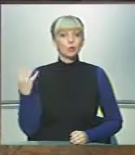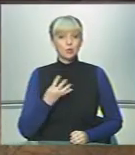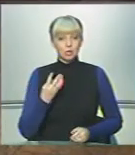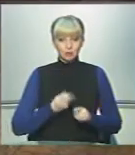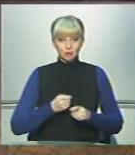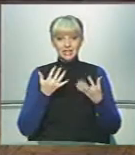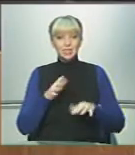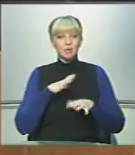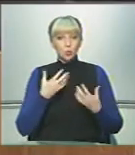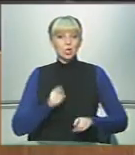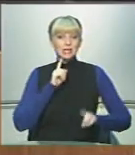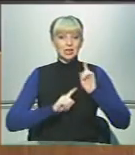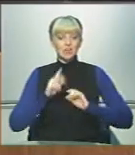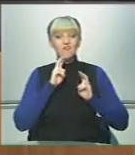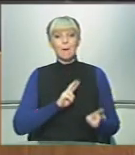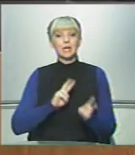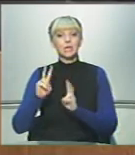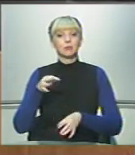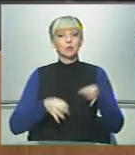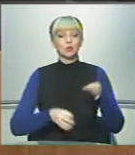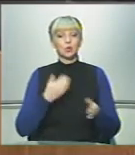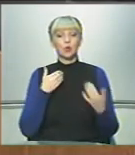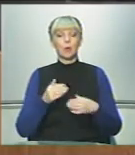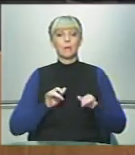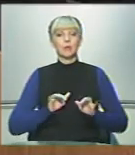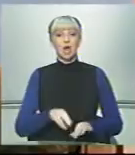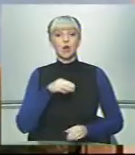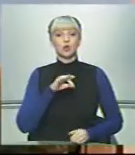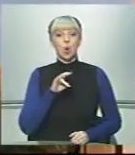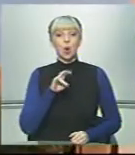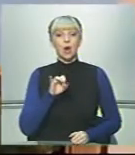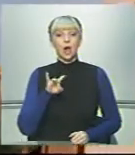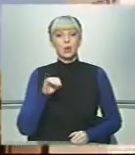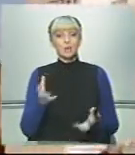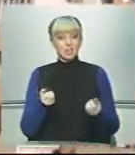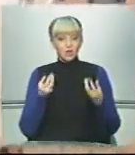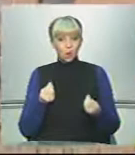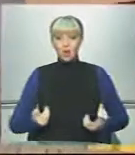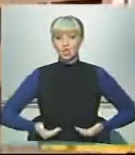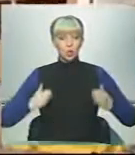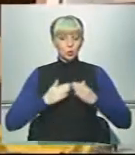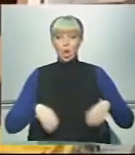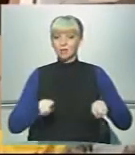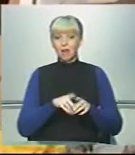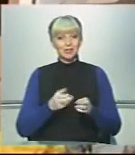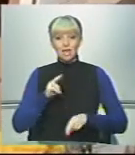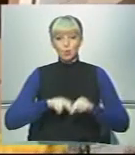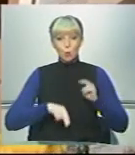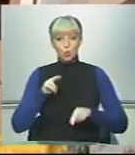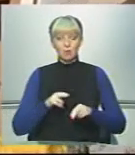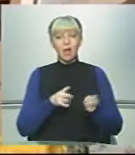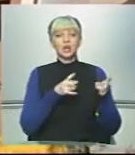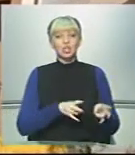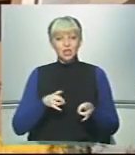Саме стільки було вже засідань в апеляційному суді щодо справи Володимира Токарюка, котрий взяв гроші, а житло так і не добудував.